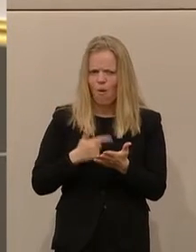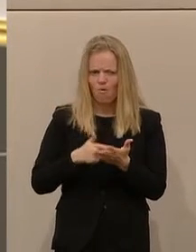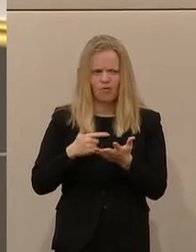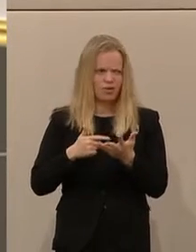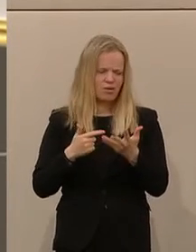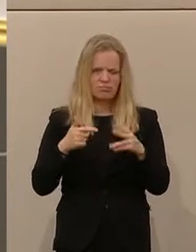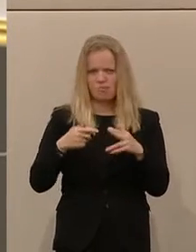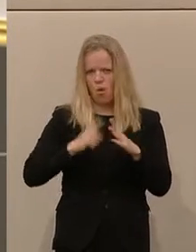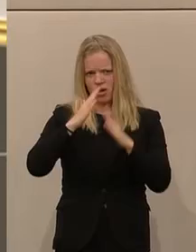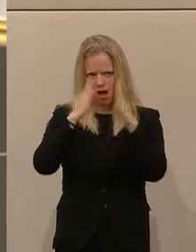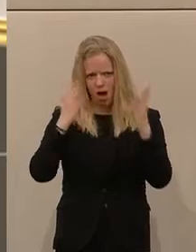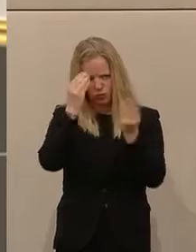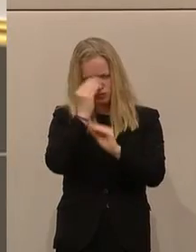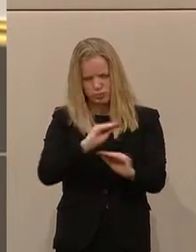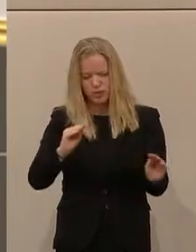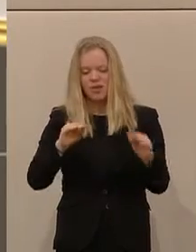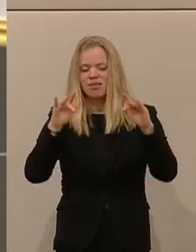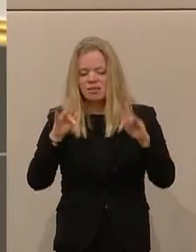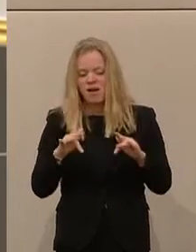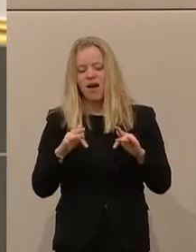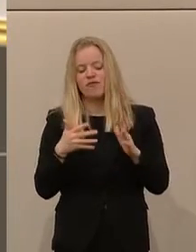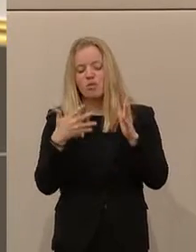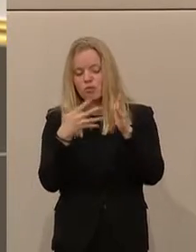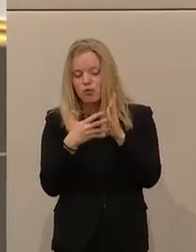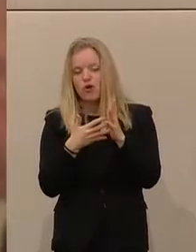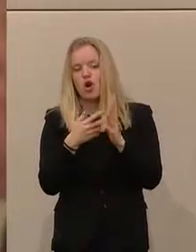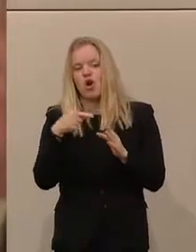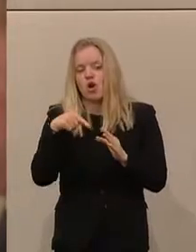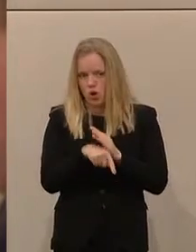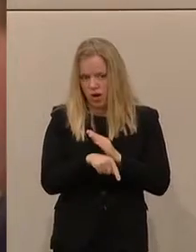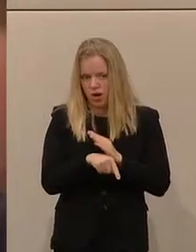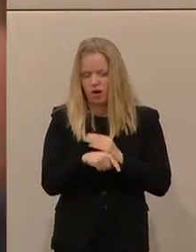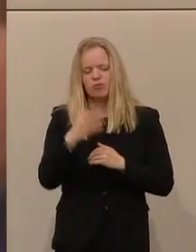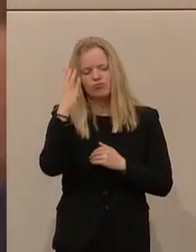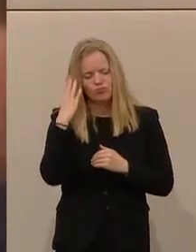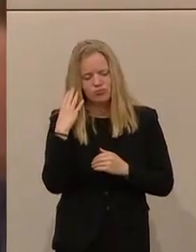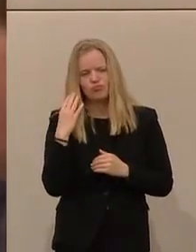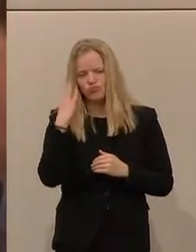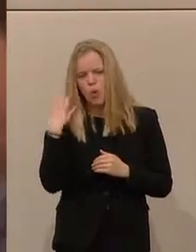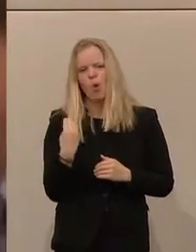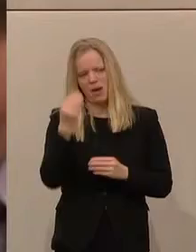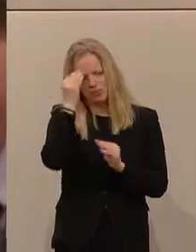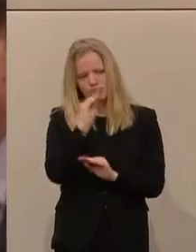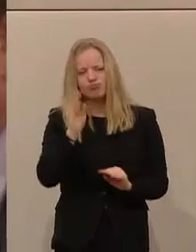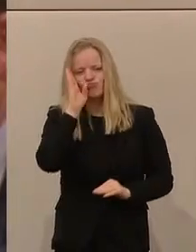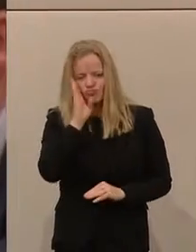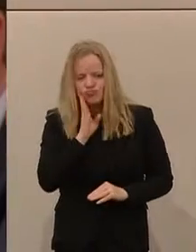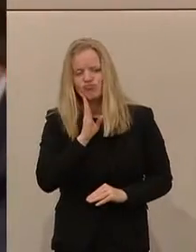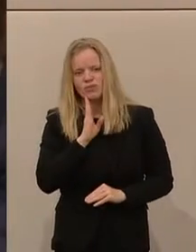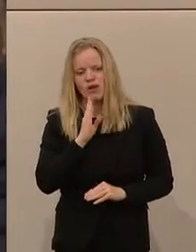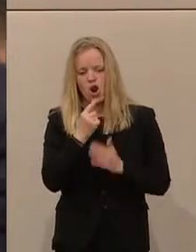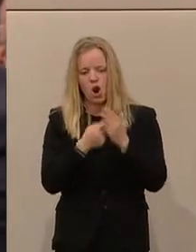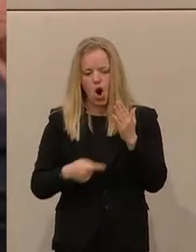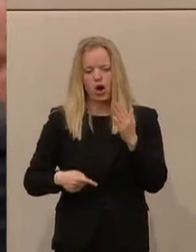Prüflücke besteht und neuerlich aufgerufen wird, die Prüflücke zu schließen. Was meine ich? Wir